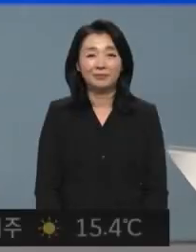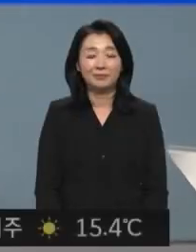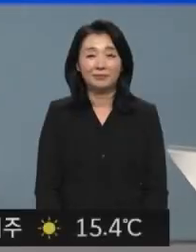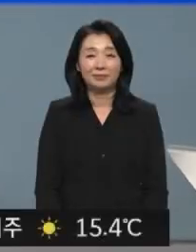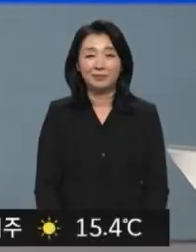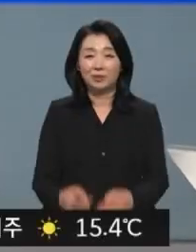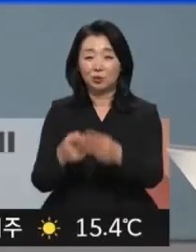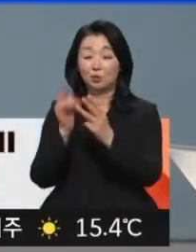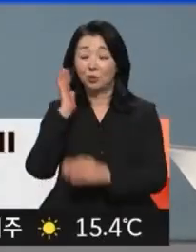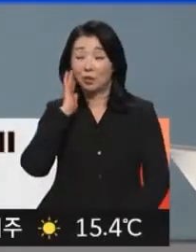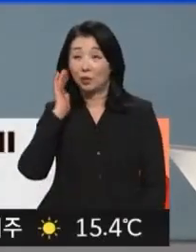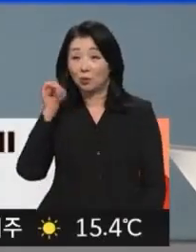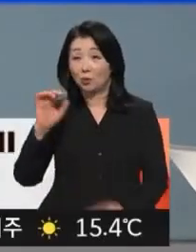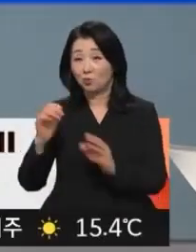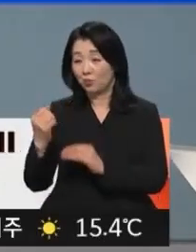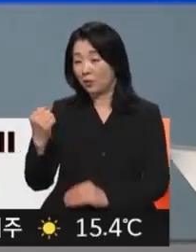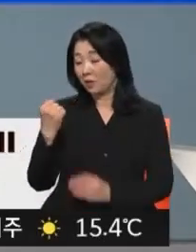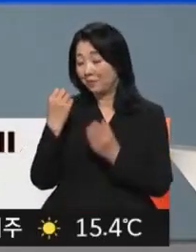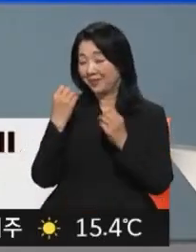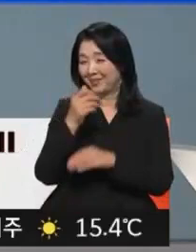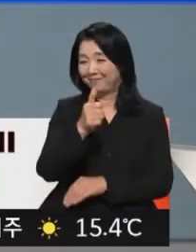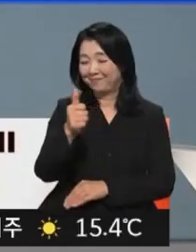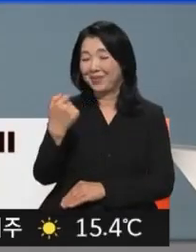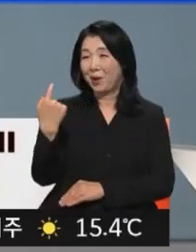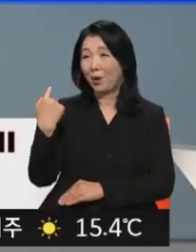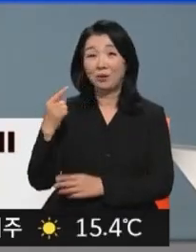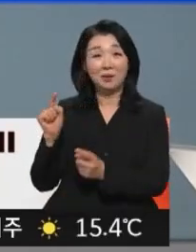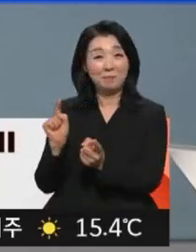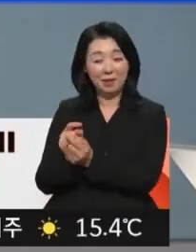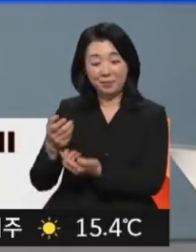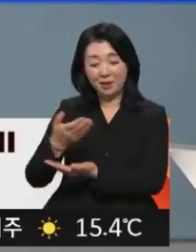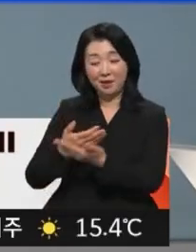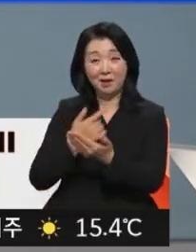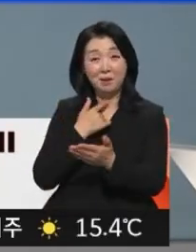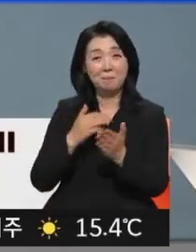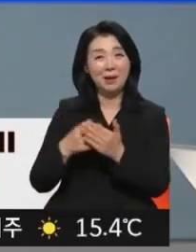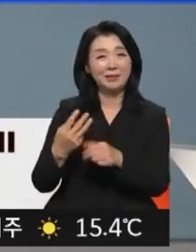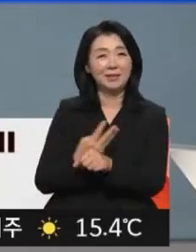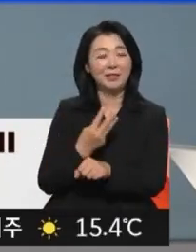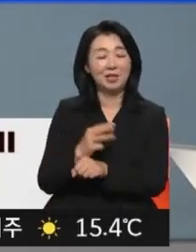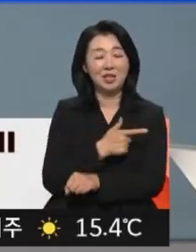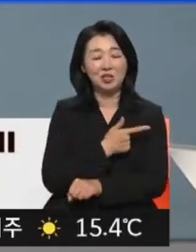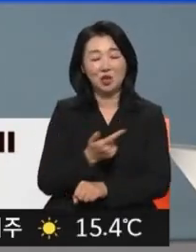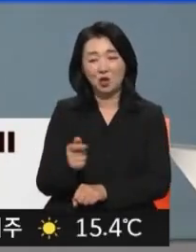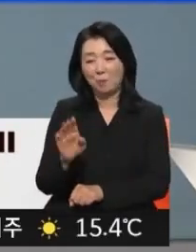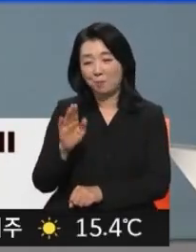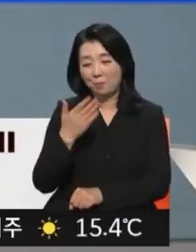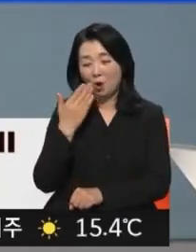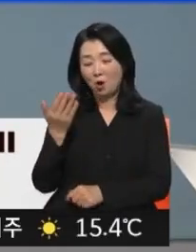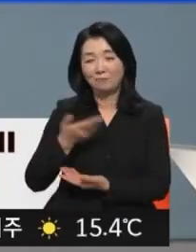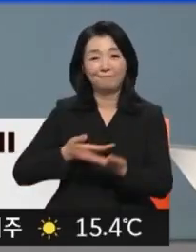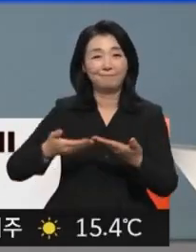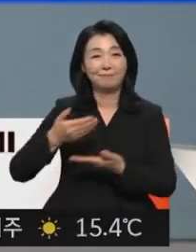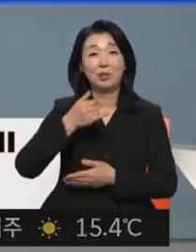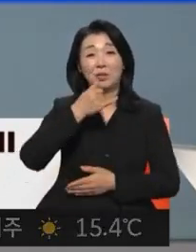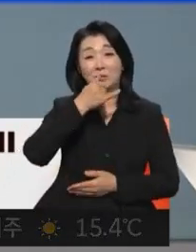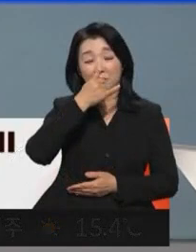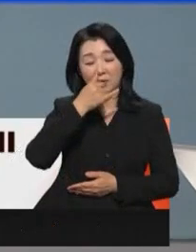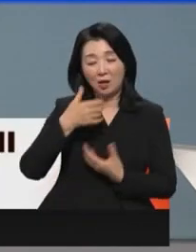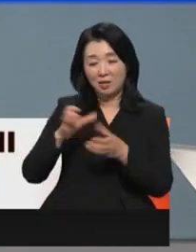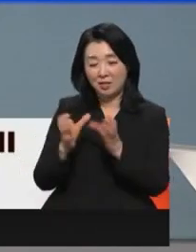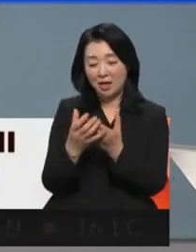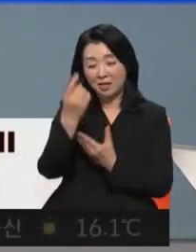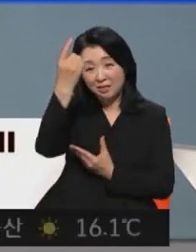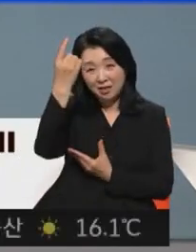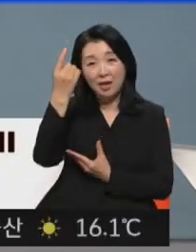윤 대통령과 국민의힘 신임 지도부가 어제 첫 만찬을 가졌습니다. 약 3시간 동안 진행된 저녁에서 참석자들은 당정일체의 뜻을